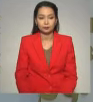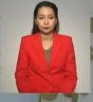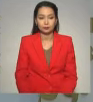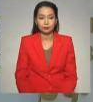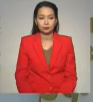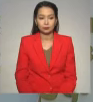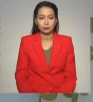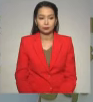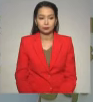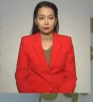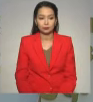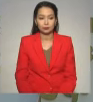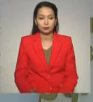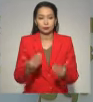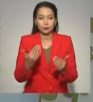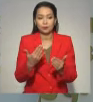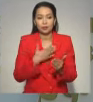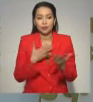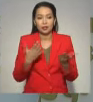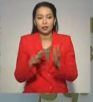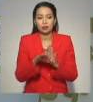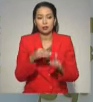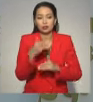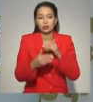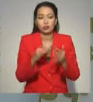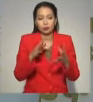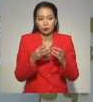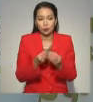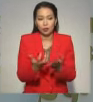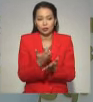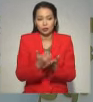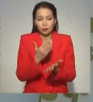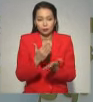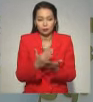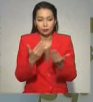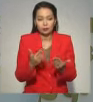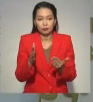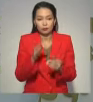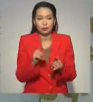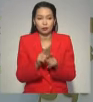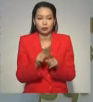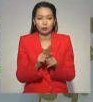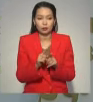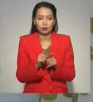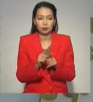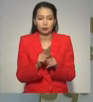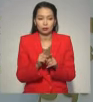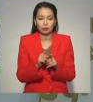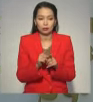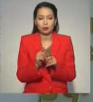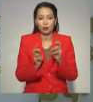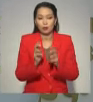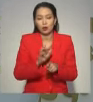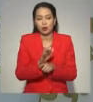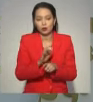Мақсатымыз көрсеткен қандай бізде жетістіктер бар. Қазір білесіздер, ковидтен кейін бәрі адамдар ойлана